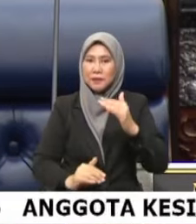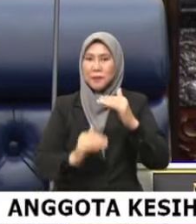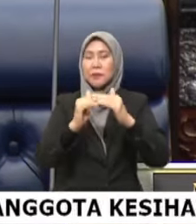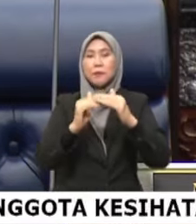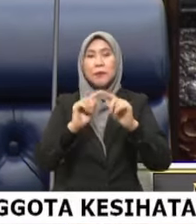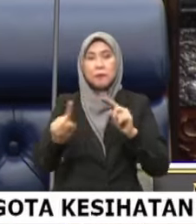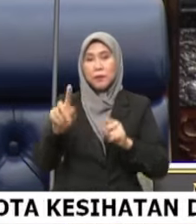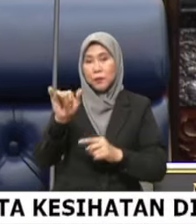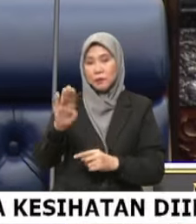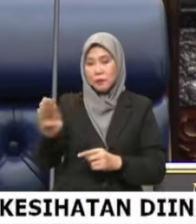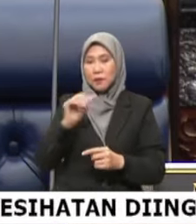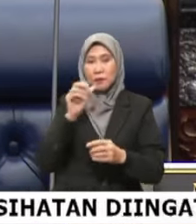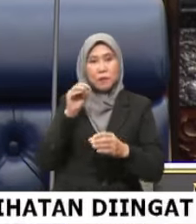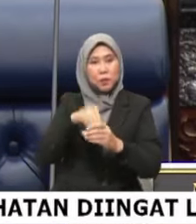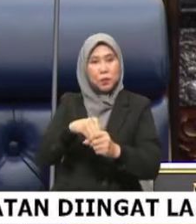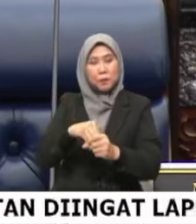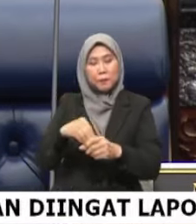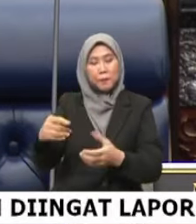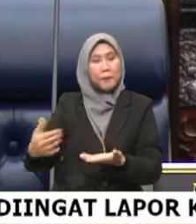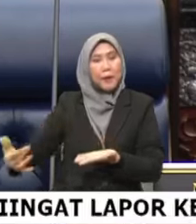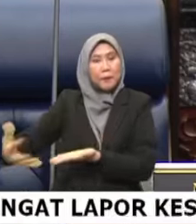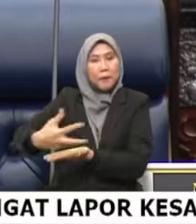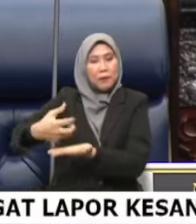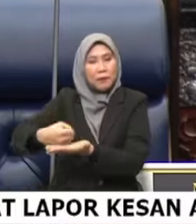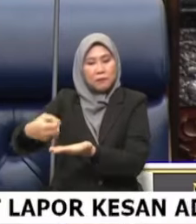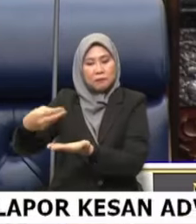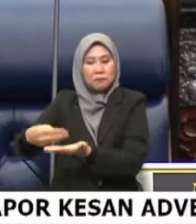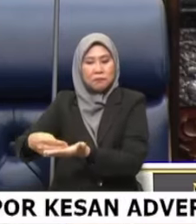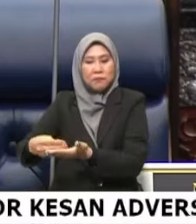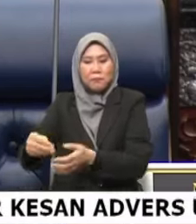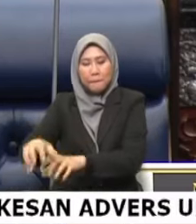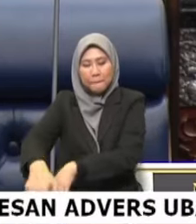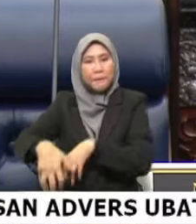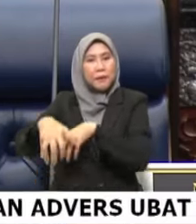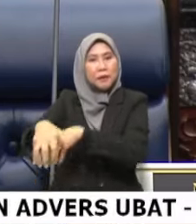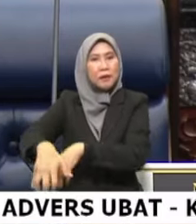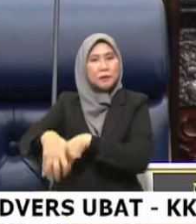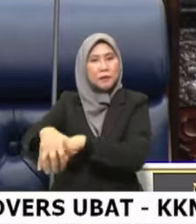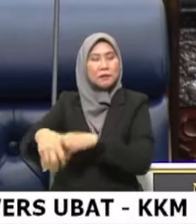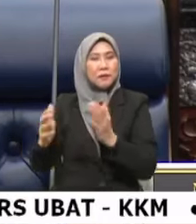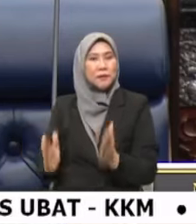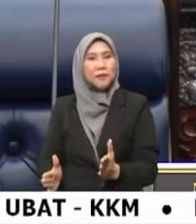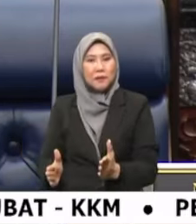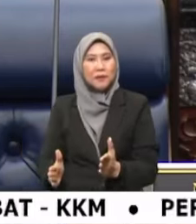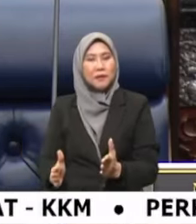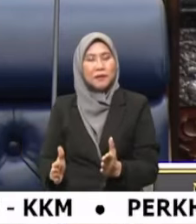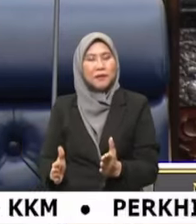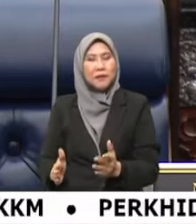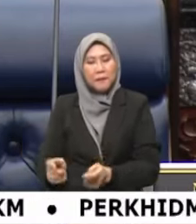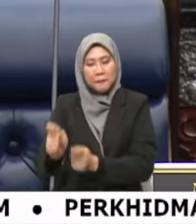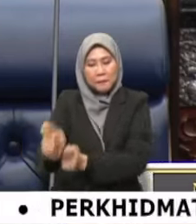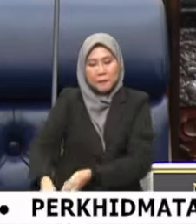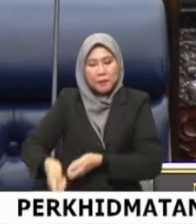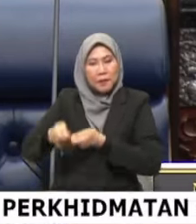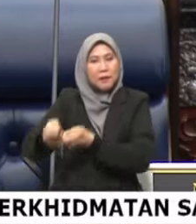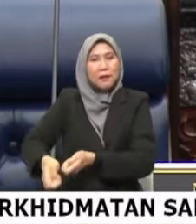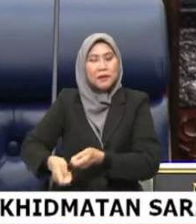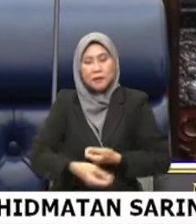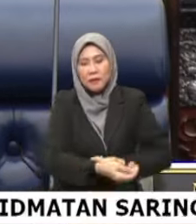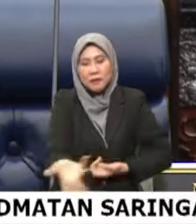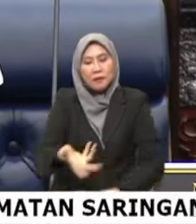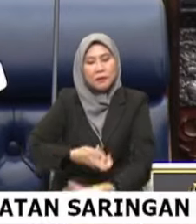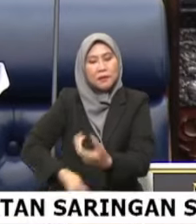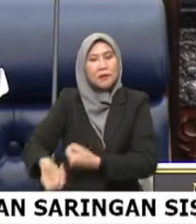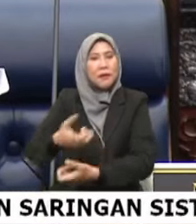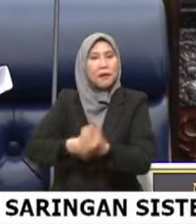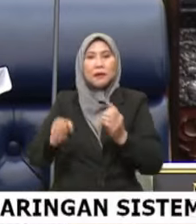tak masuk di sini pendapatan petani. Yang Mak, di antara orang yang terlibat secara terkesan secara langsung ialah petani, nelayan. Mereka